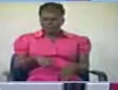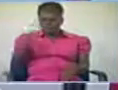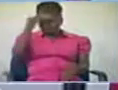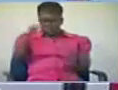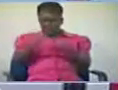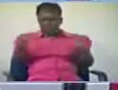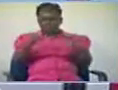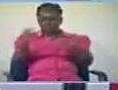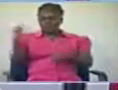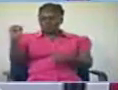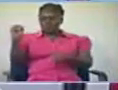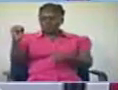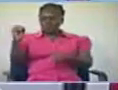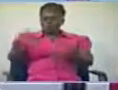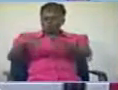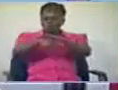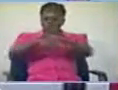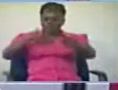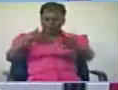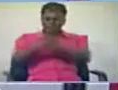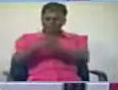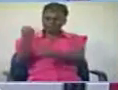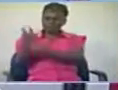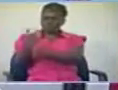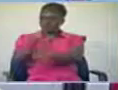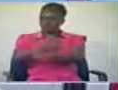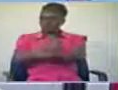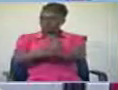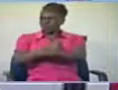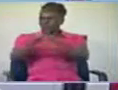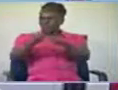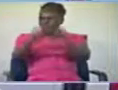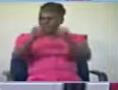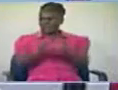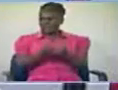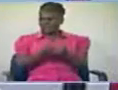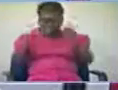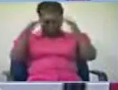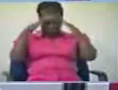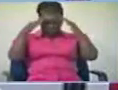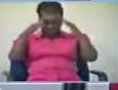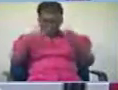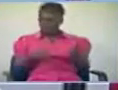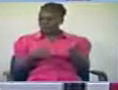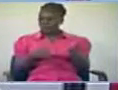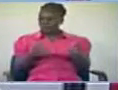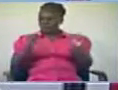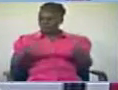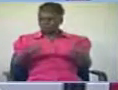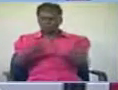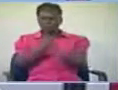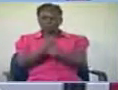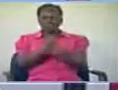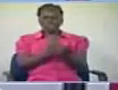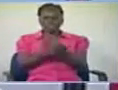level ya pre-primary mpaka mwisho wa sekondari. Kwa hivyo mfumo huu unaangazia uwezo wa kuhakikisha